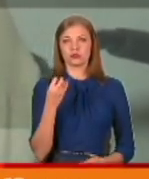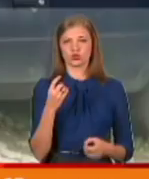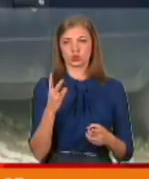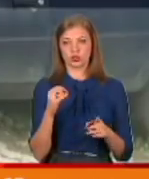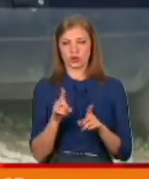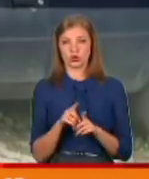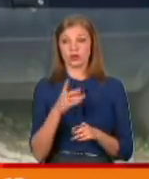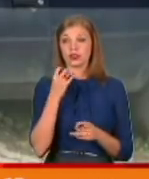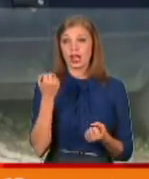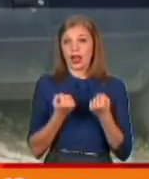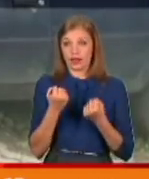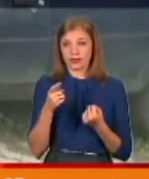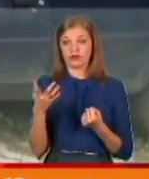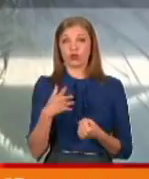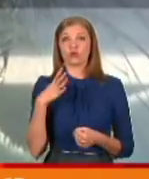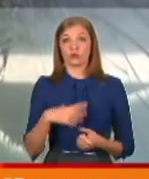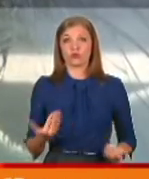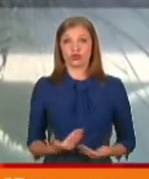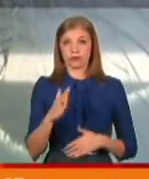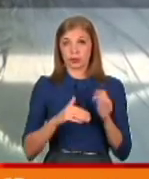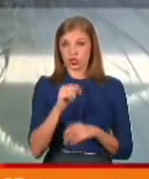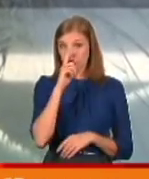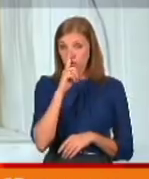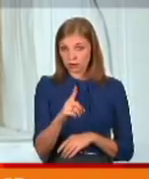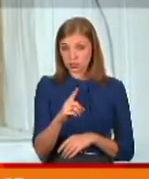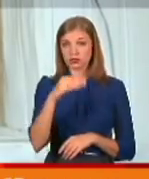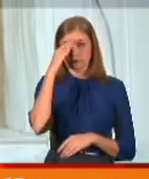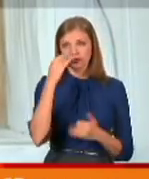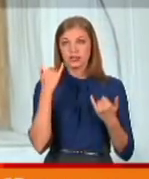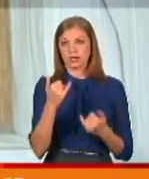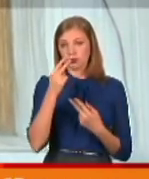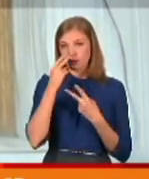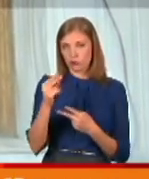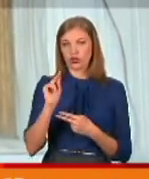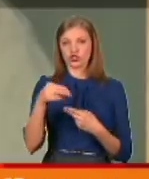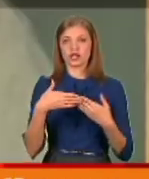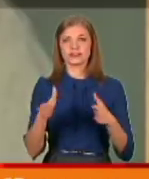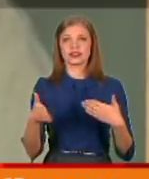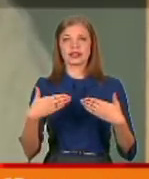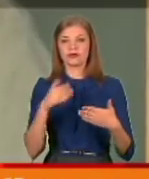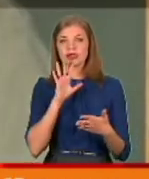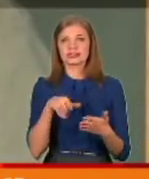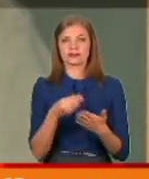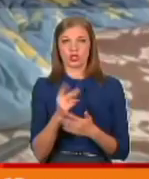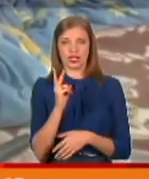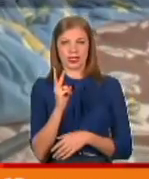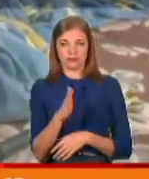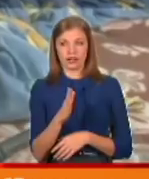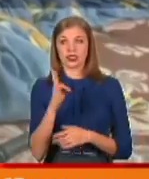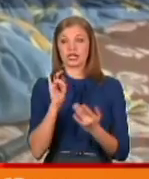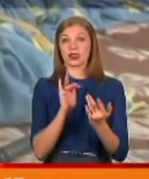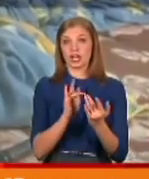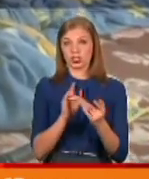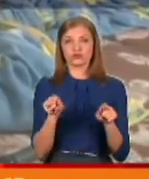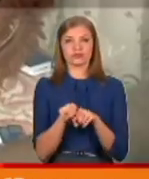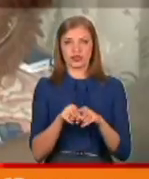її спав. На автівку, в якій мусив жити майже місяць, пан Георгій тепер поглядає крізь відчинені двері своєї квартири. На ліжку